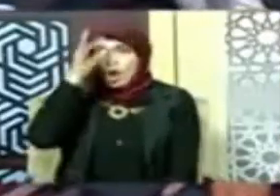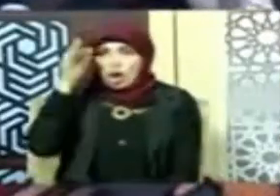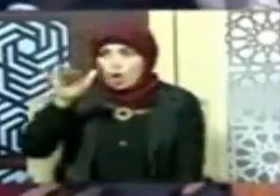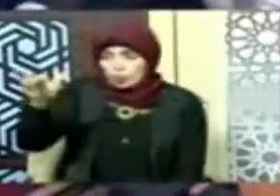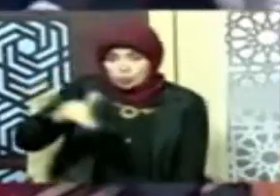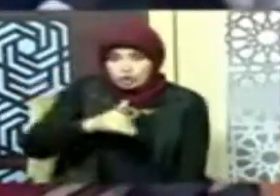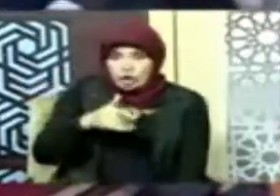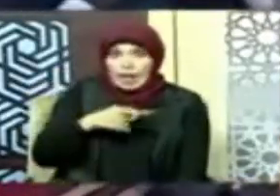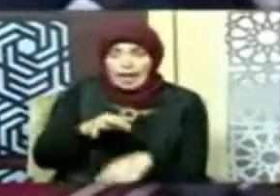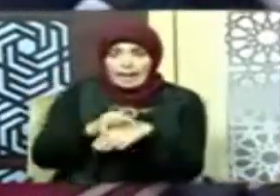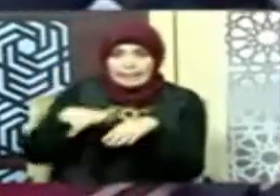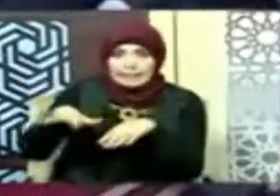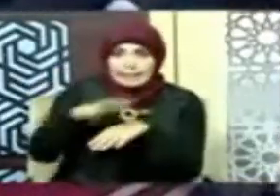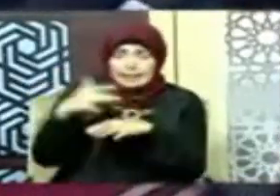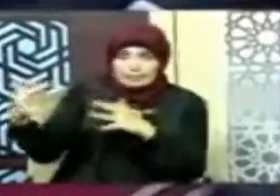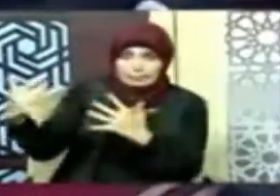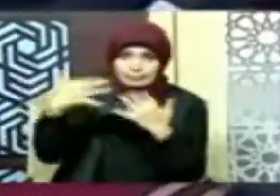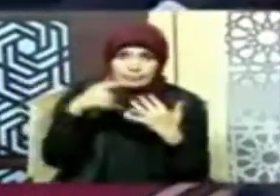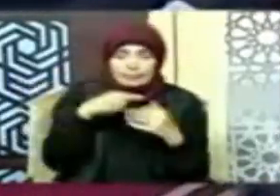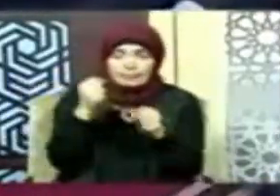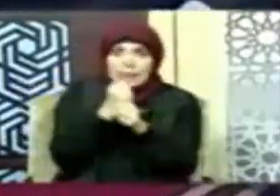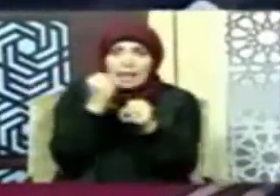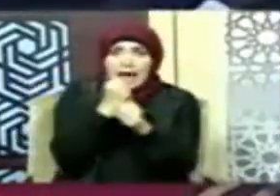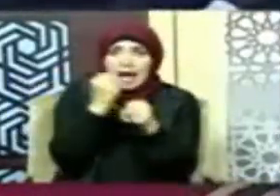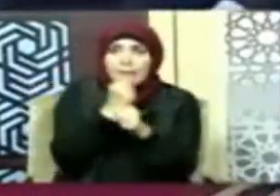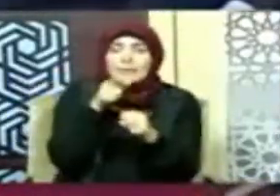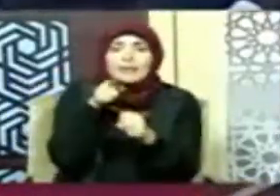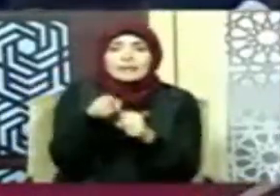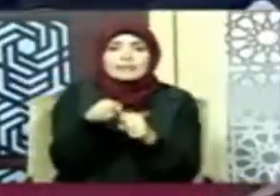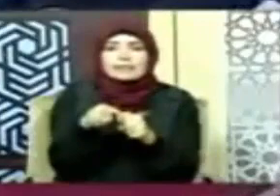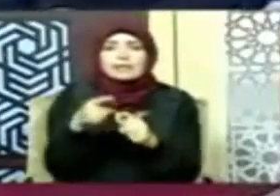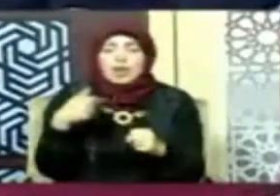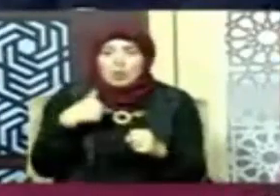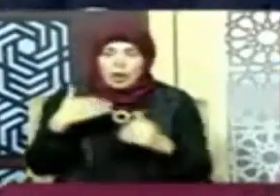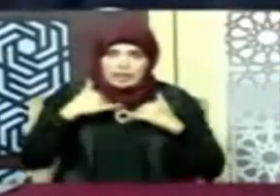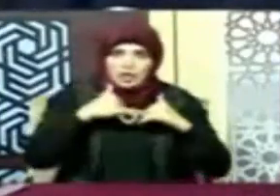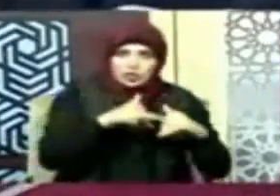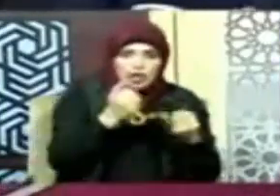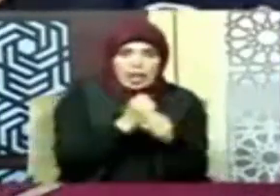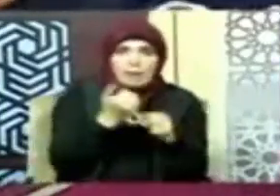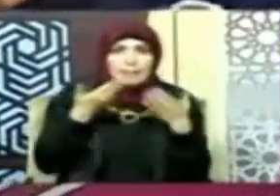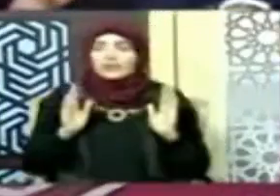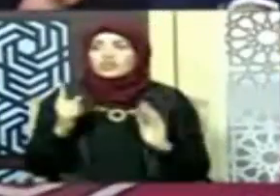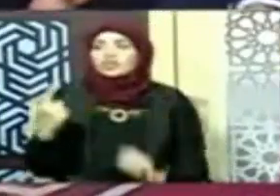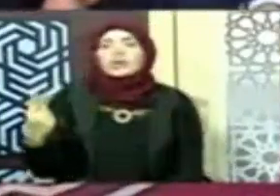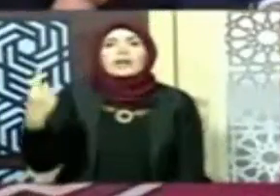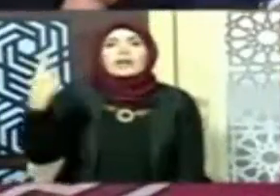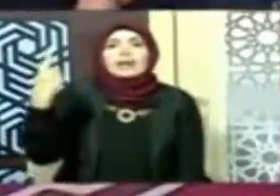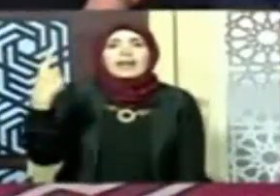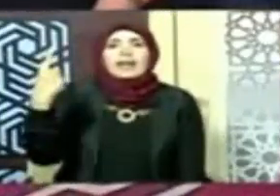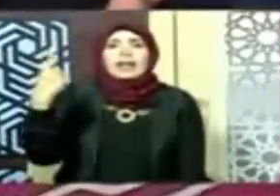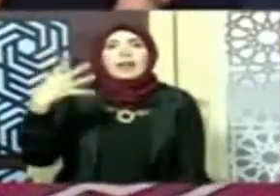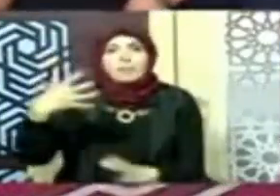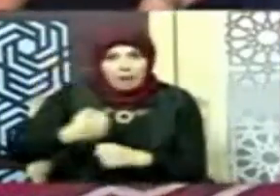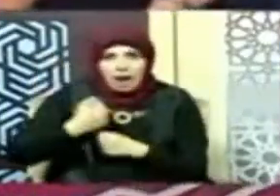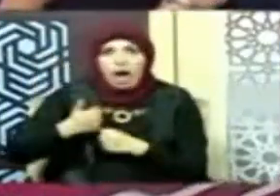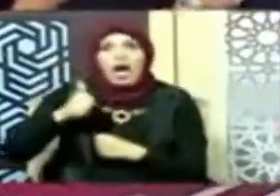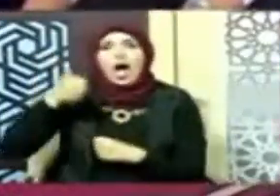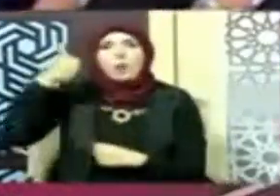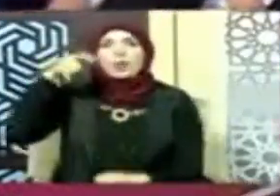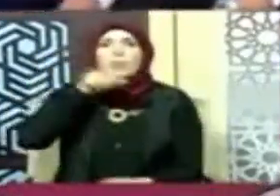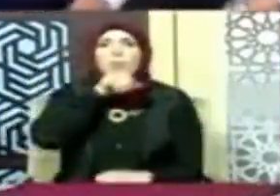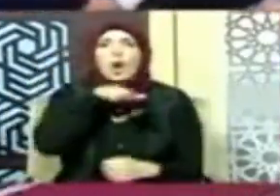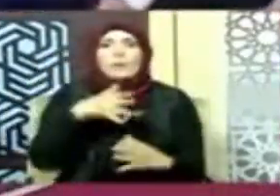الأعاجم بالأعمال وجئنا بلا عمل لهم أولى برسول الله